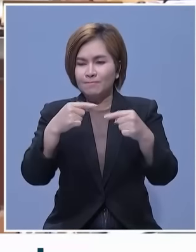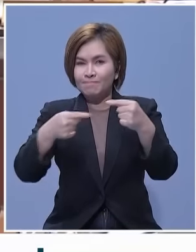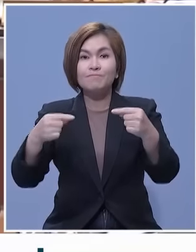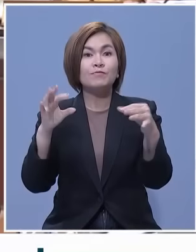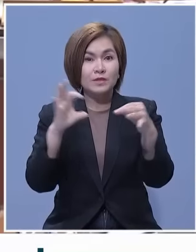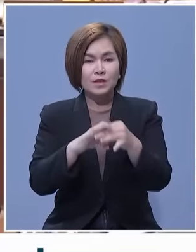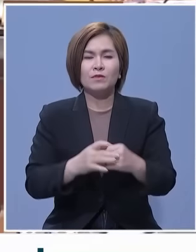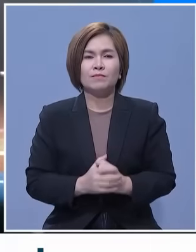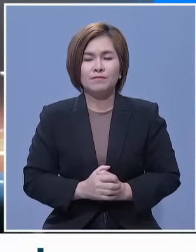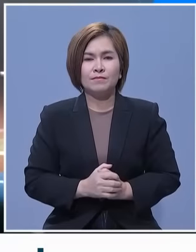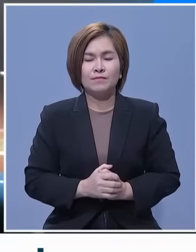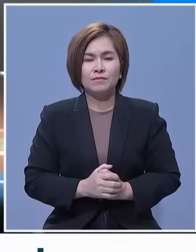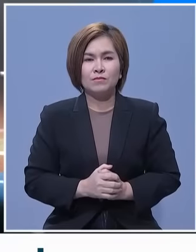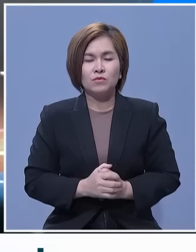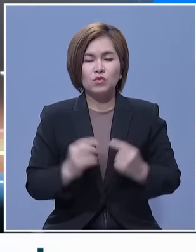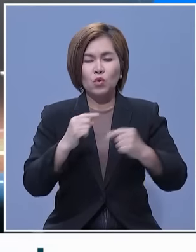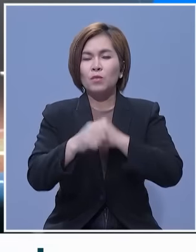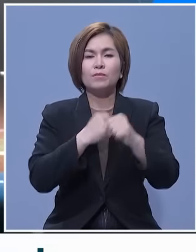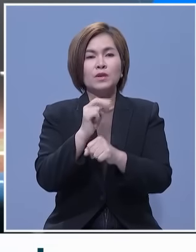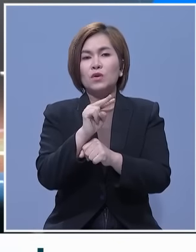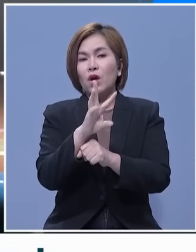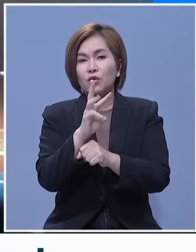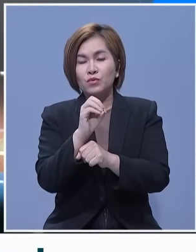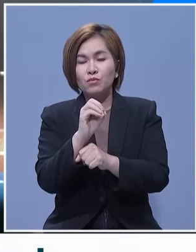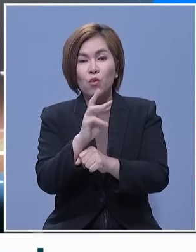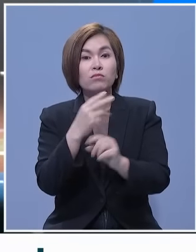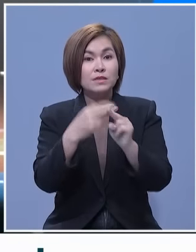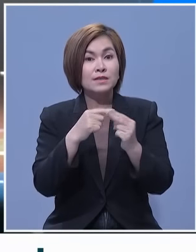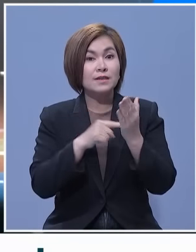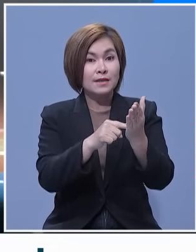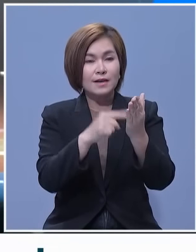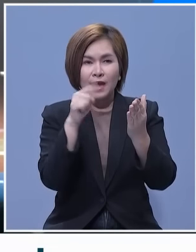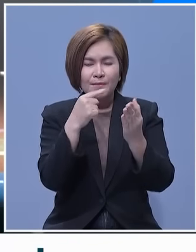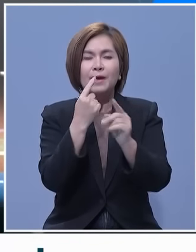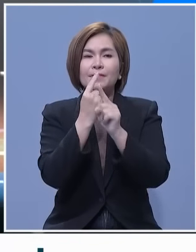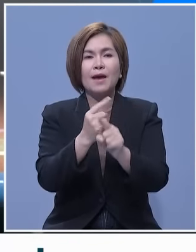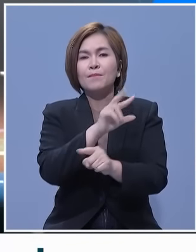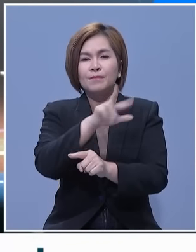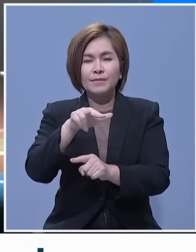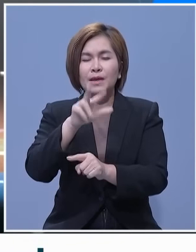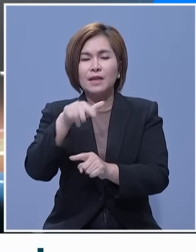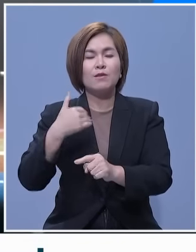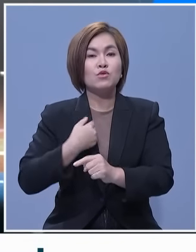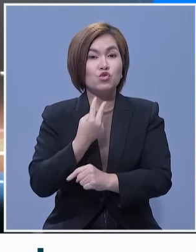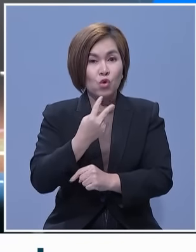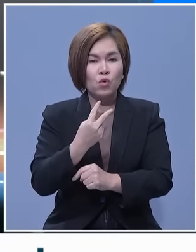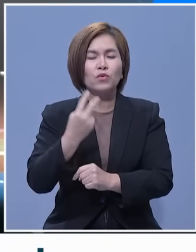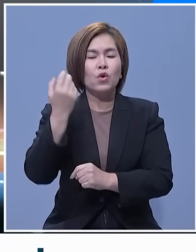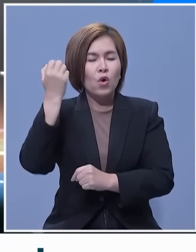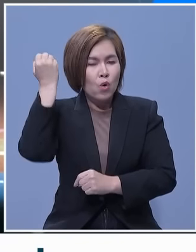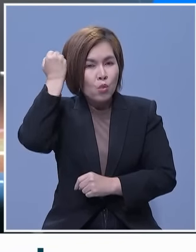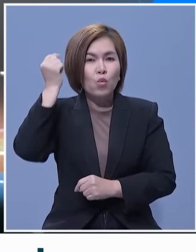เอ่อการเลือกตั้งครั้งที่แล้วเมื่อปี 66นะคะครับแคนดิเดตก็อย่างที่เราขึ้นภาพให้ดูเพื่อไทยมี 2ท่านคุณอุงอิงแพทองธาร